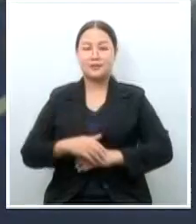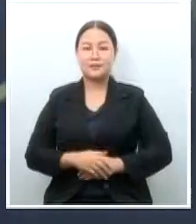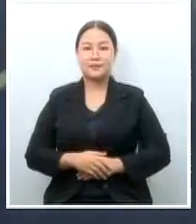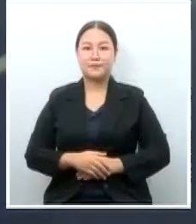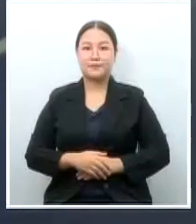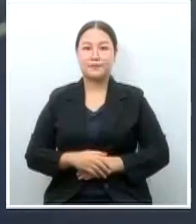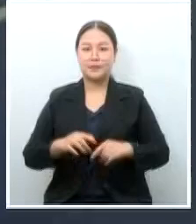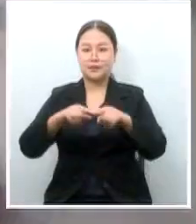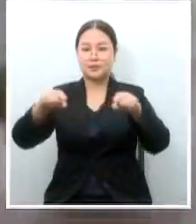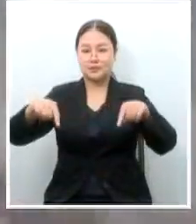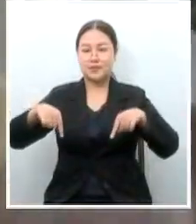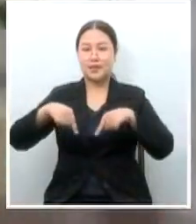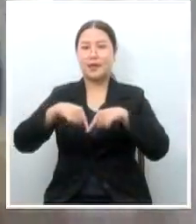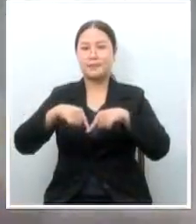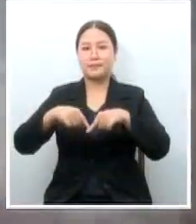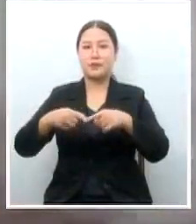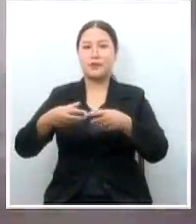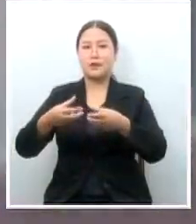สนามฟุตซอล